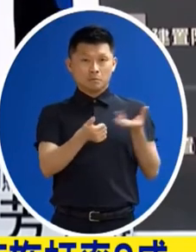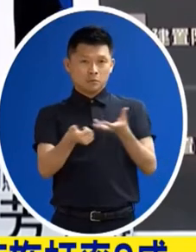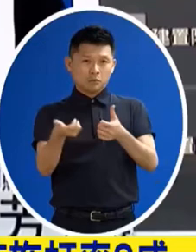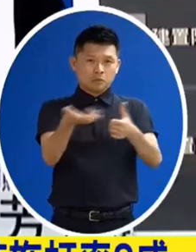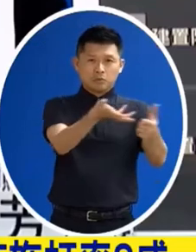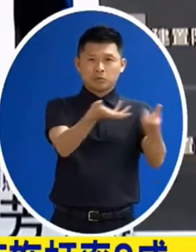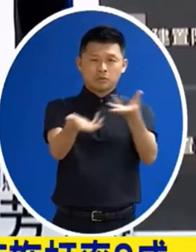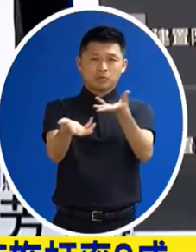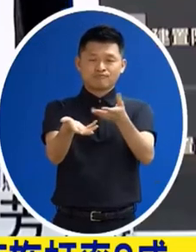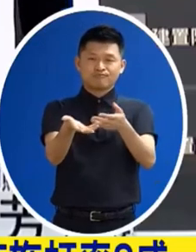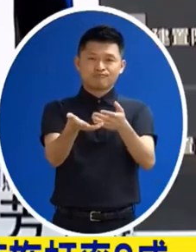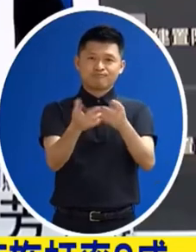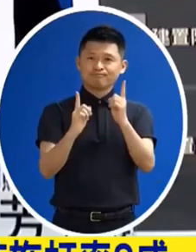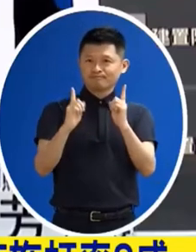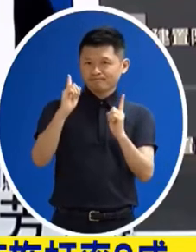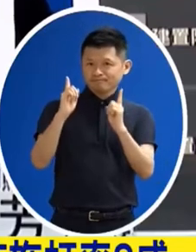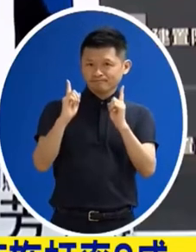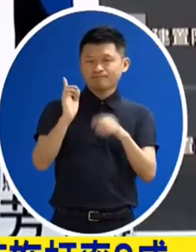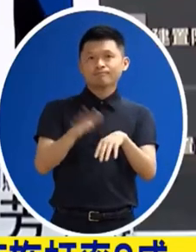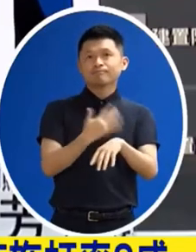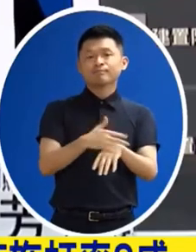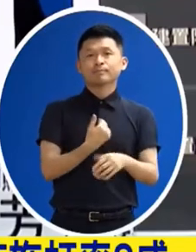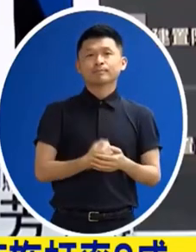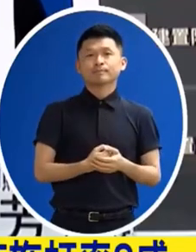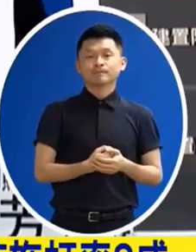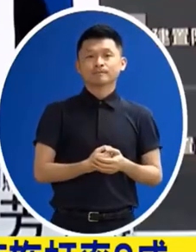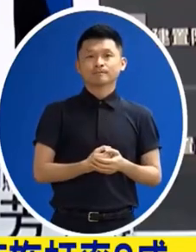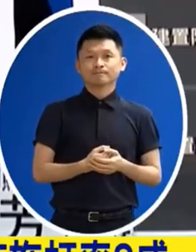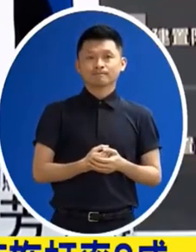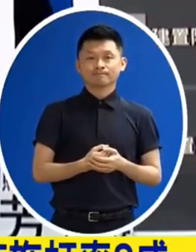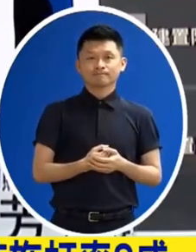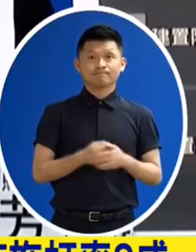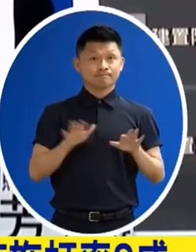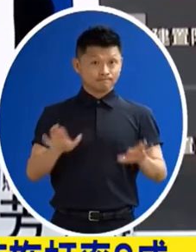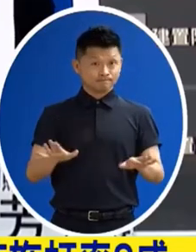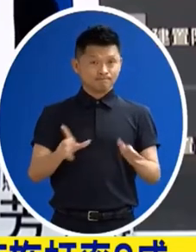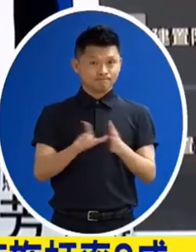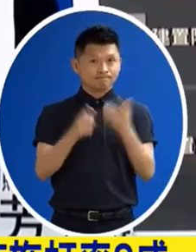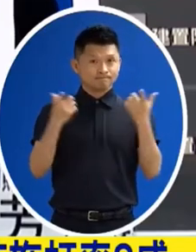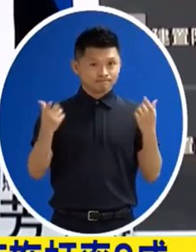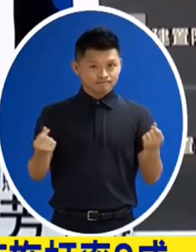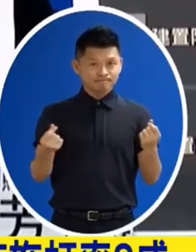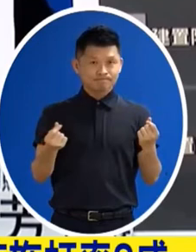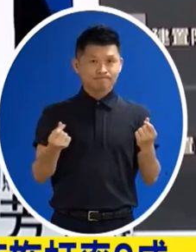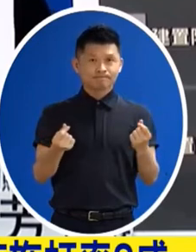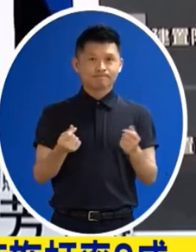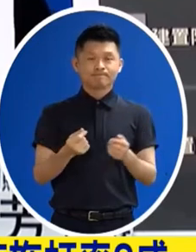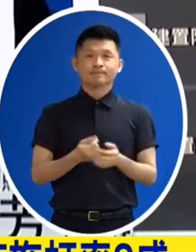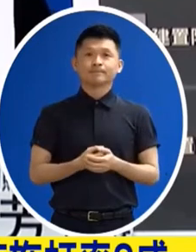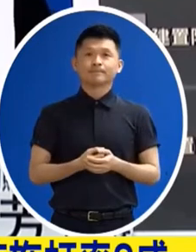聚感染，所以我们这一次的也会同步来